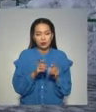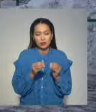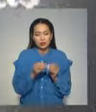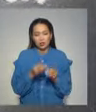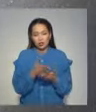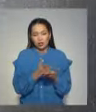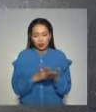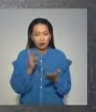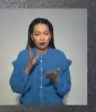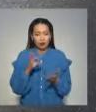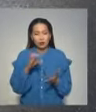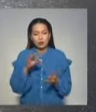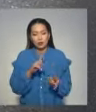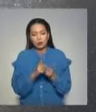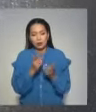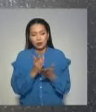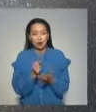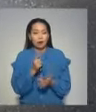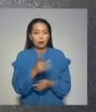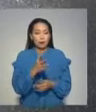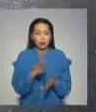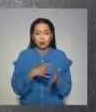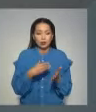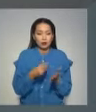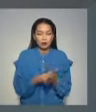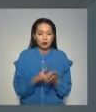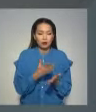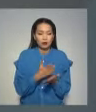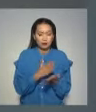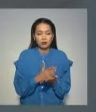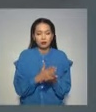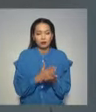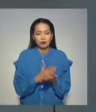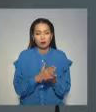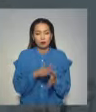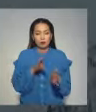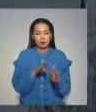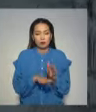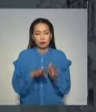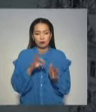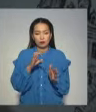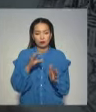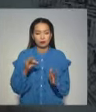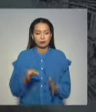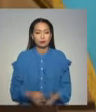часть многоэтажек, а 1500 домов до сих пор являются бесхозными.